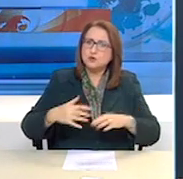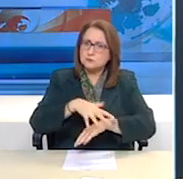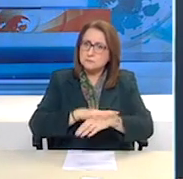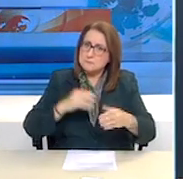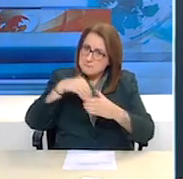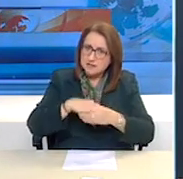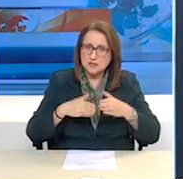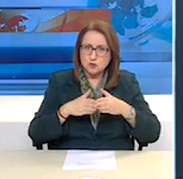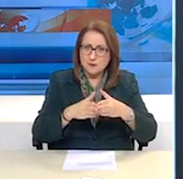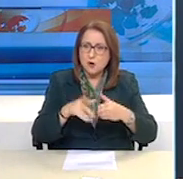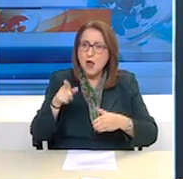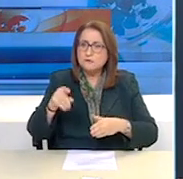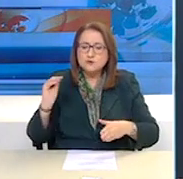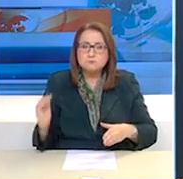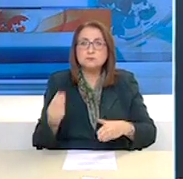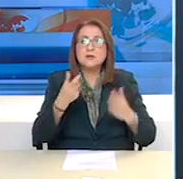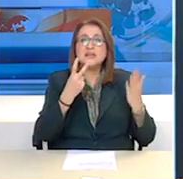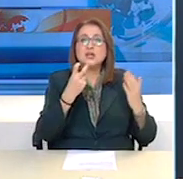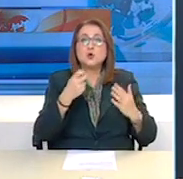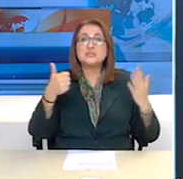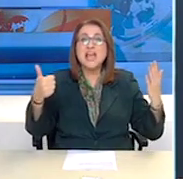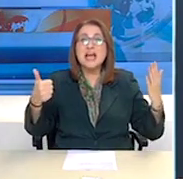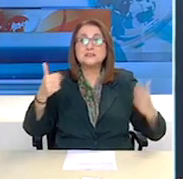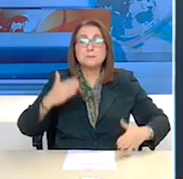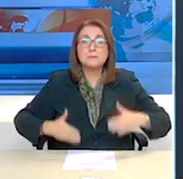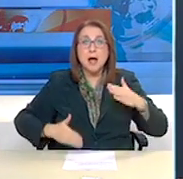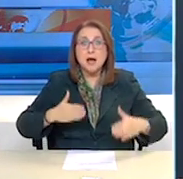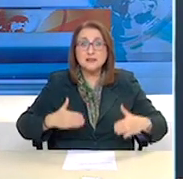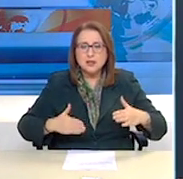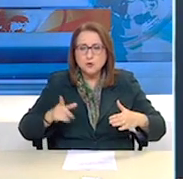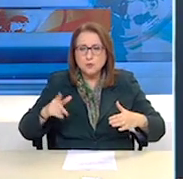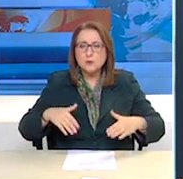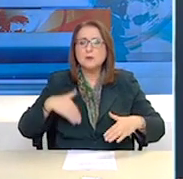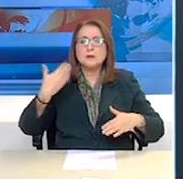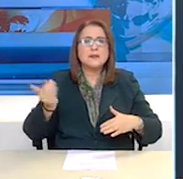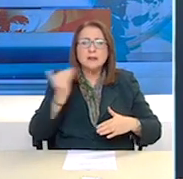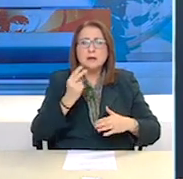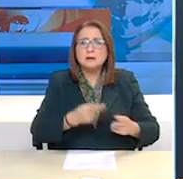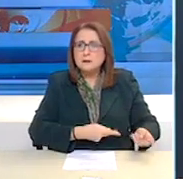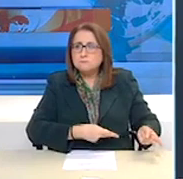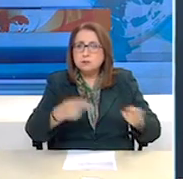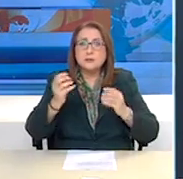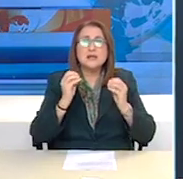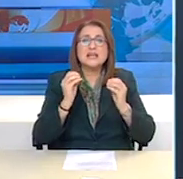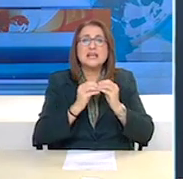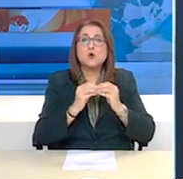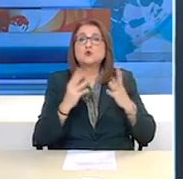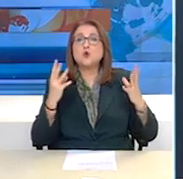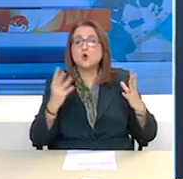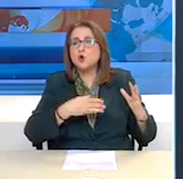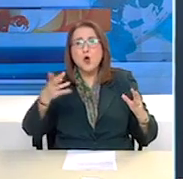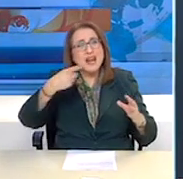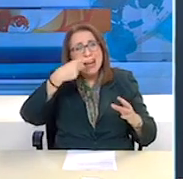εμφάνισε συμπτώματα στις 26 Μαρτίου και λόγω επιδείνωσης αυτών μεταφέρθηκε στις 28 Μαρτίου στο Περιφερειακό Γενικό Κρατικό Νοσοκομείο